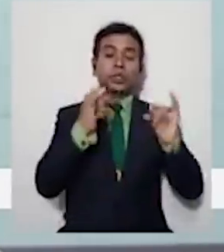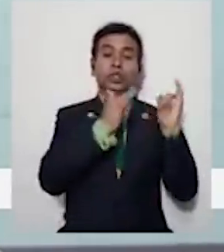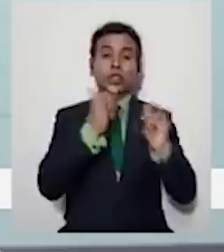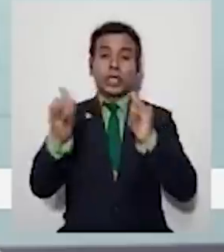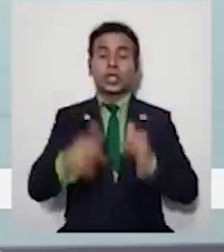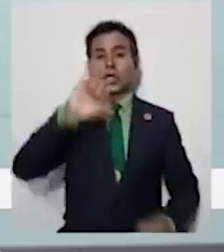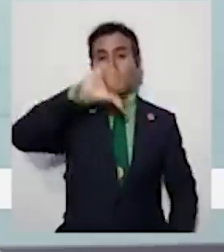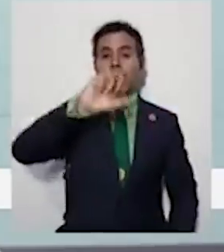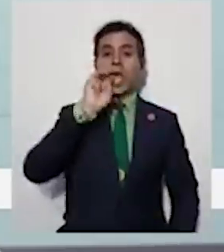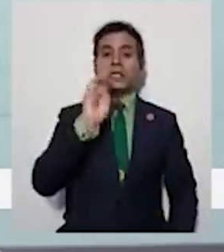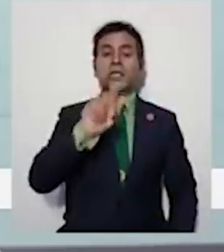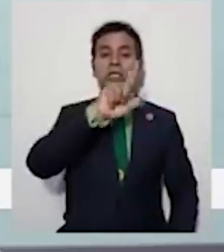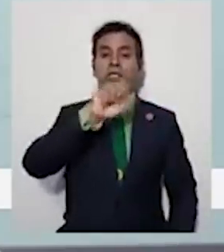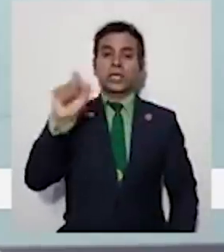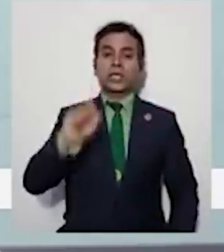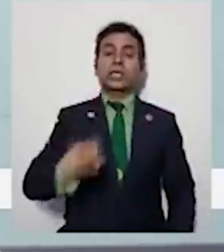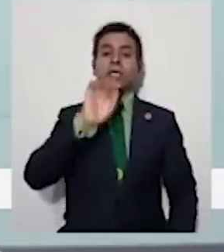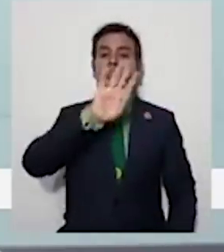বাইরে বিভিন্ন হাসপাতালে